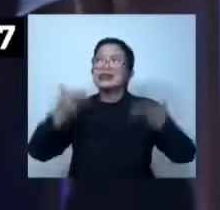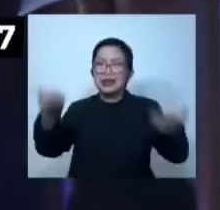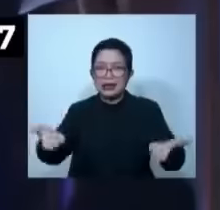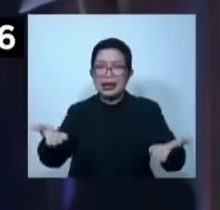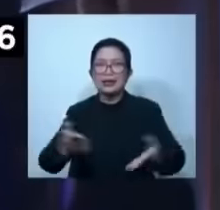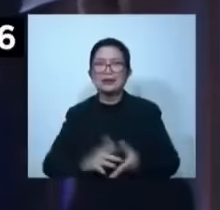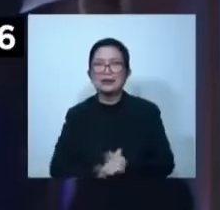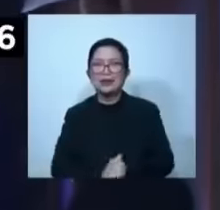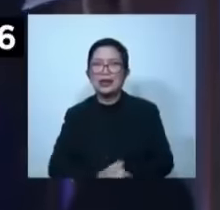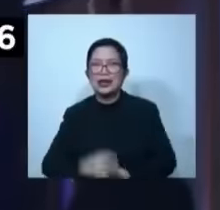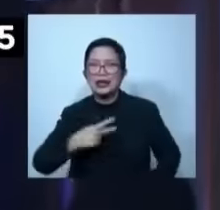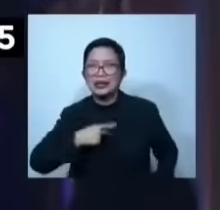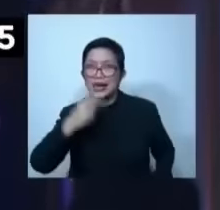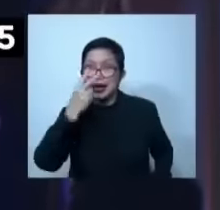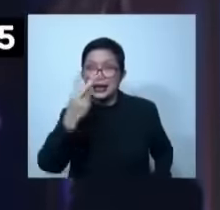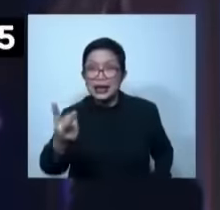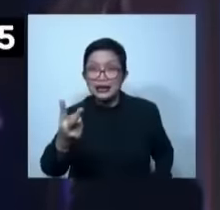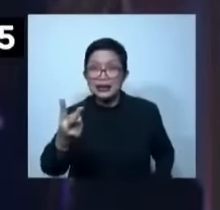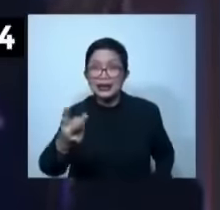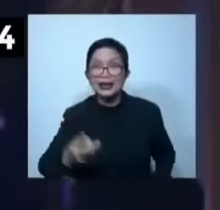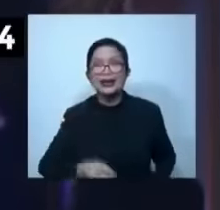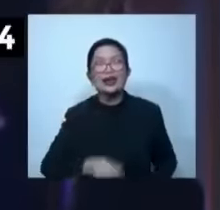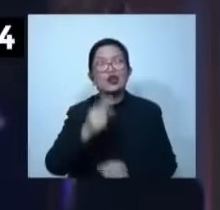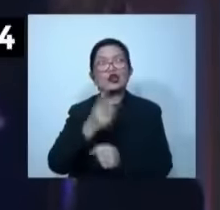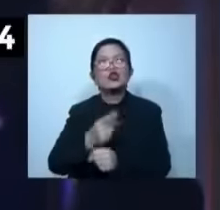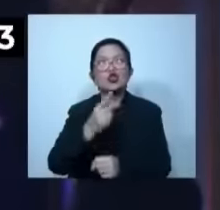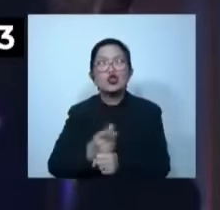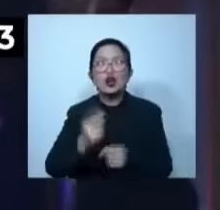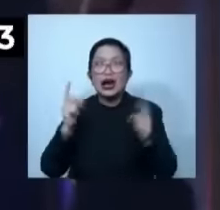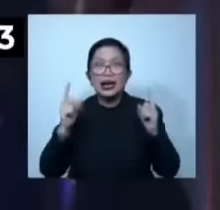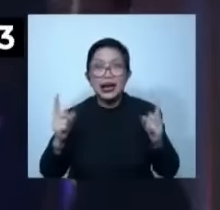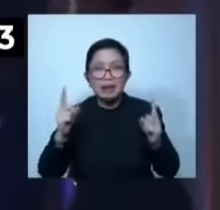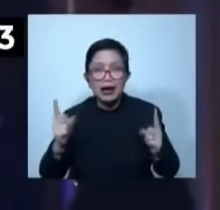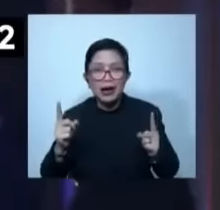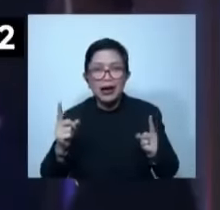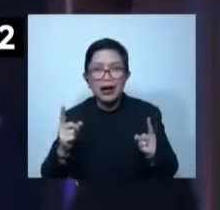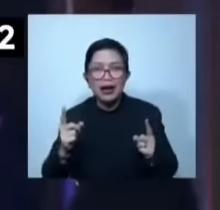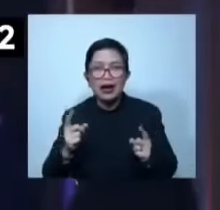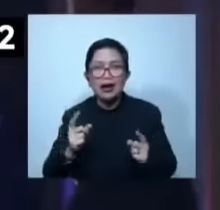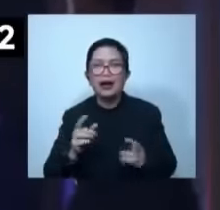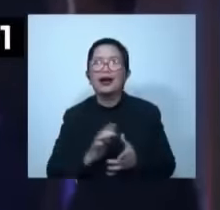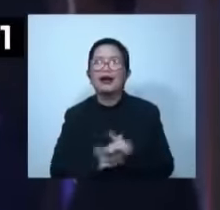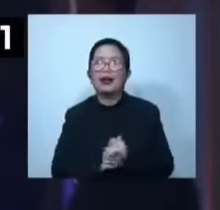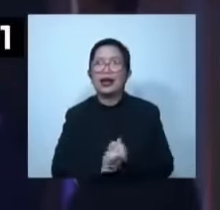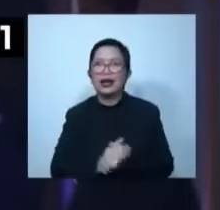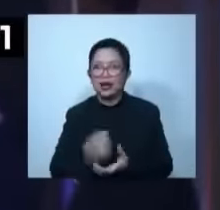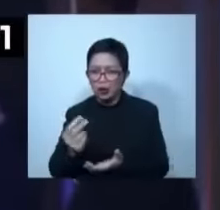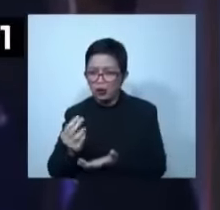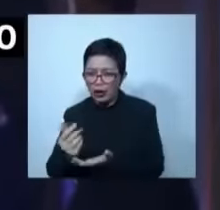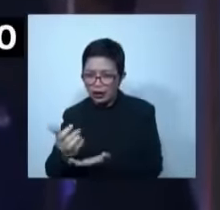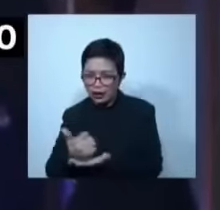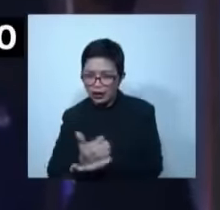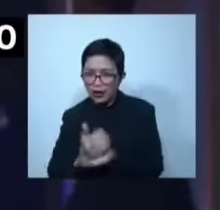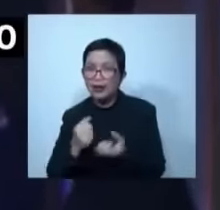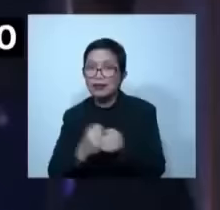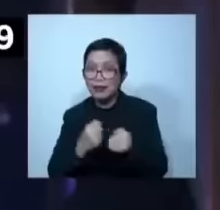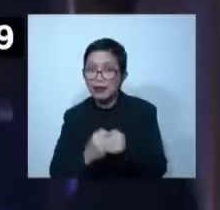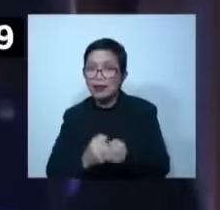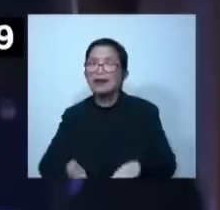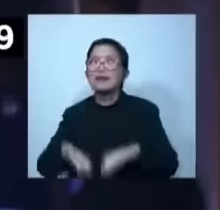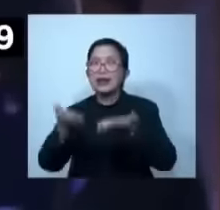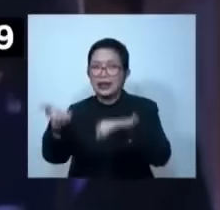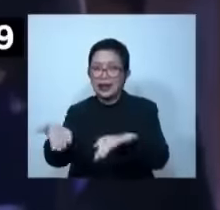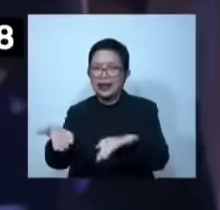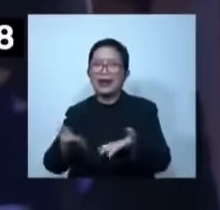itulah di sana kita memperhatikan nasib para guru termasuk guru agama. Insentif kepada mereka kita berikan agar mereka